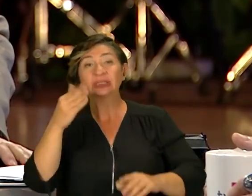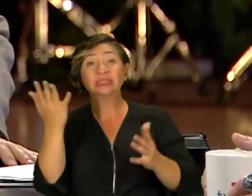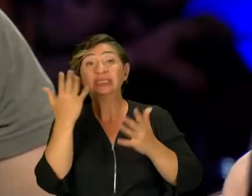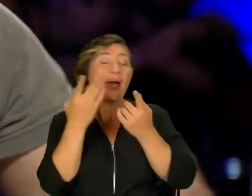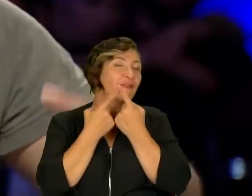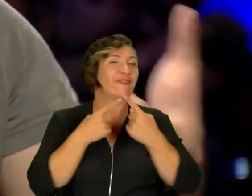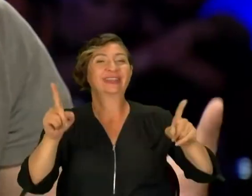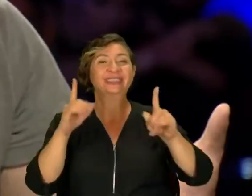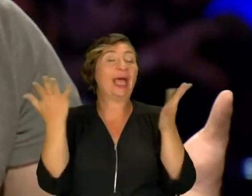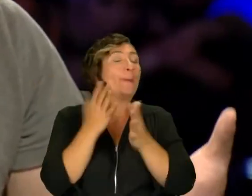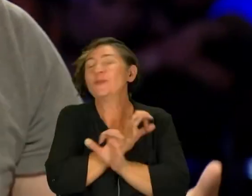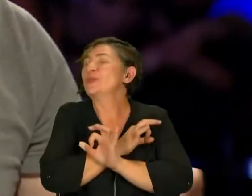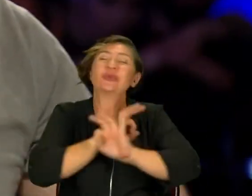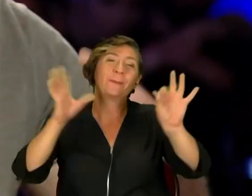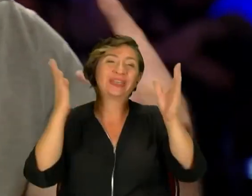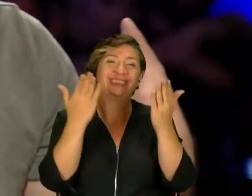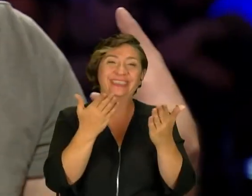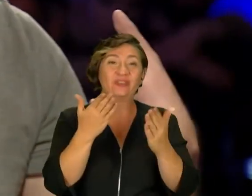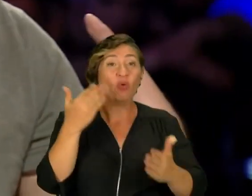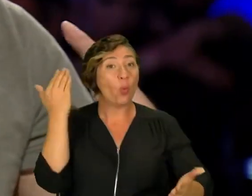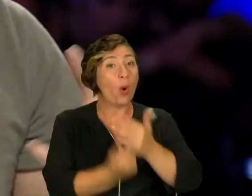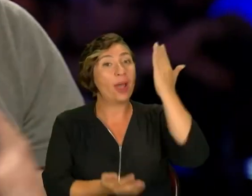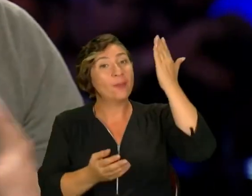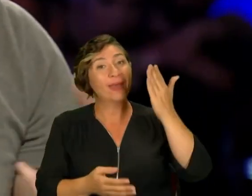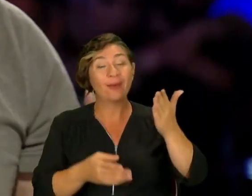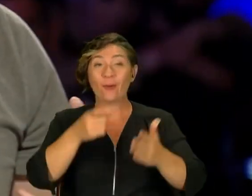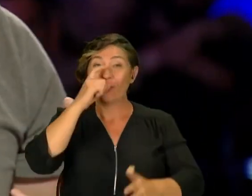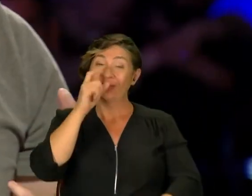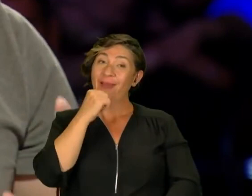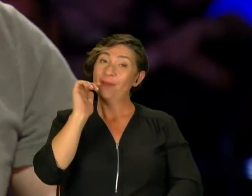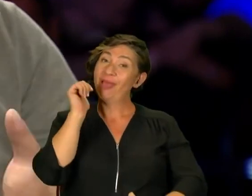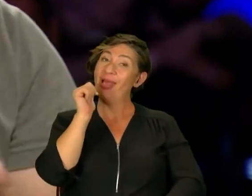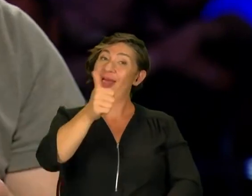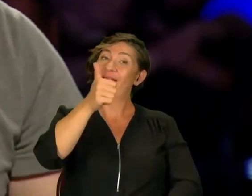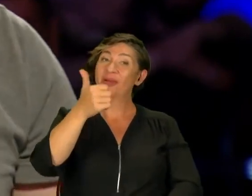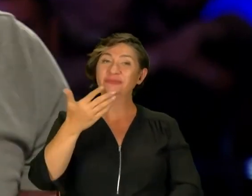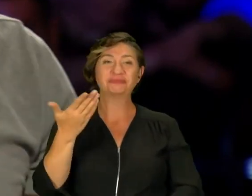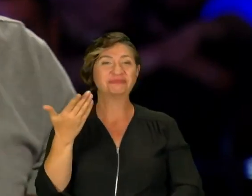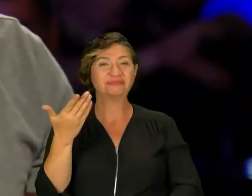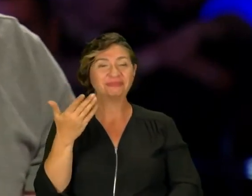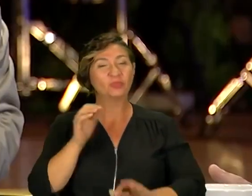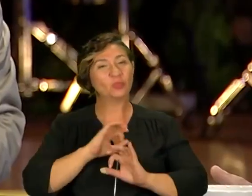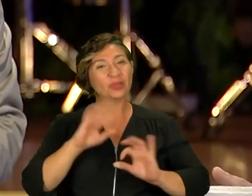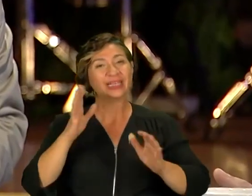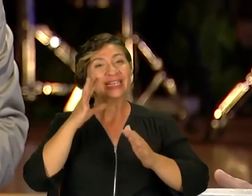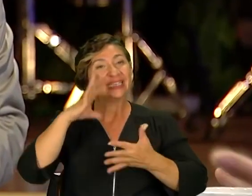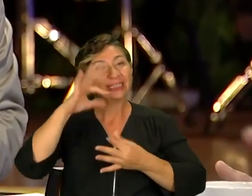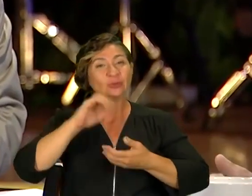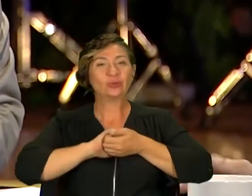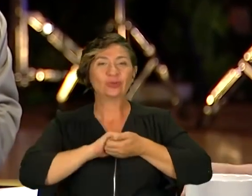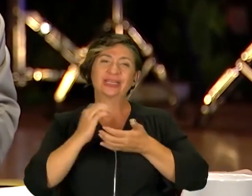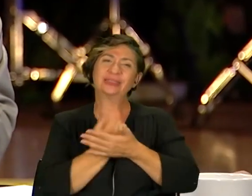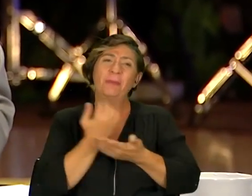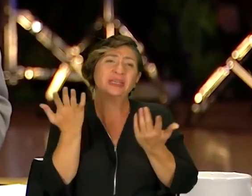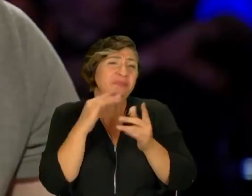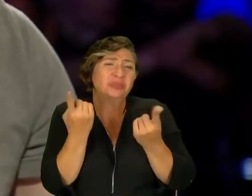da başkasın. Daha da mükemmelsin. Vay be dedim yani Okan abi, helal olsun, mükemmelsin. Yani insanlığını, dostluğunu kazandın. Başka